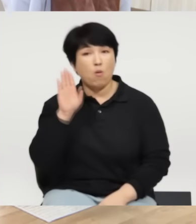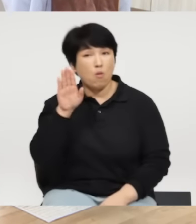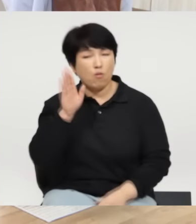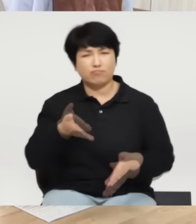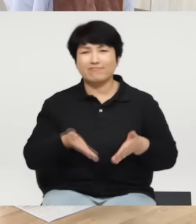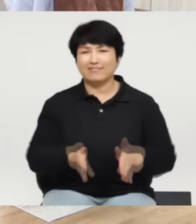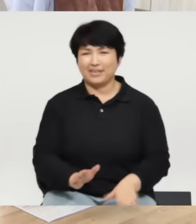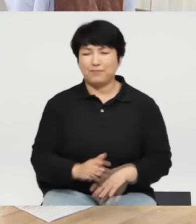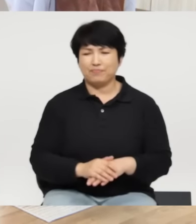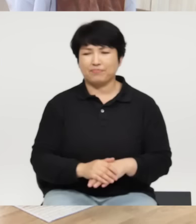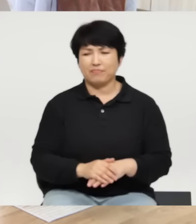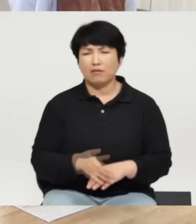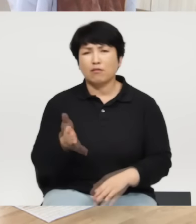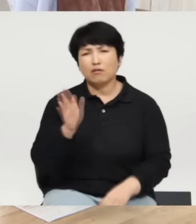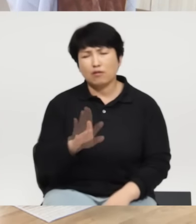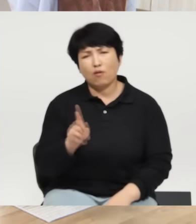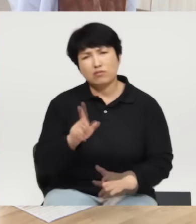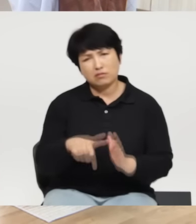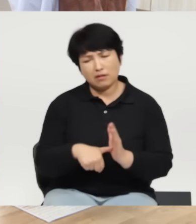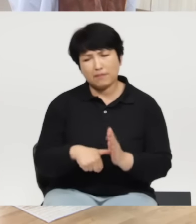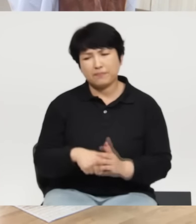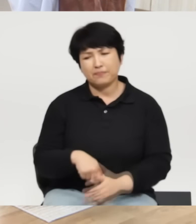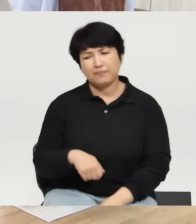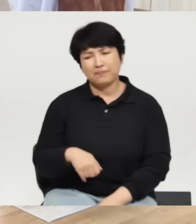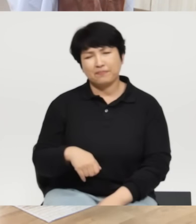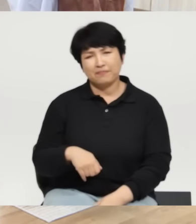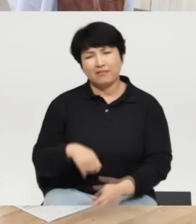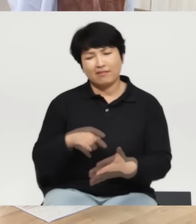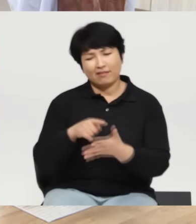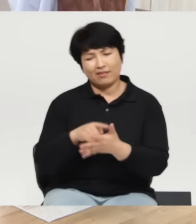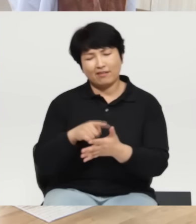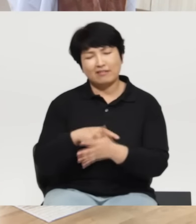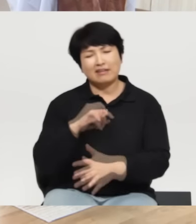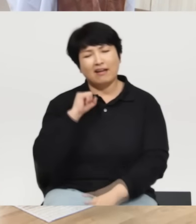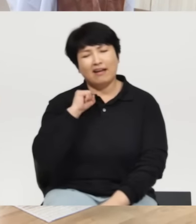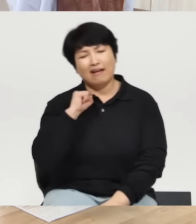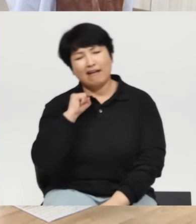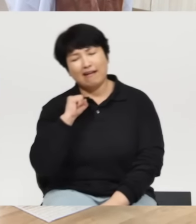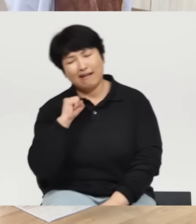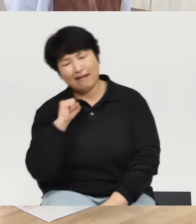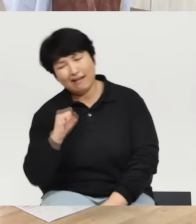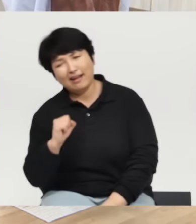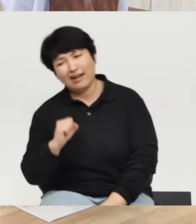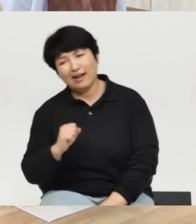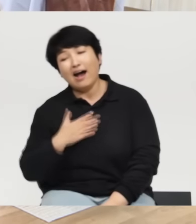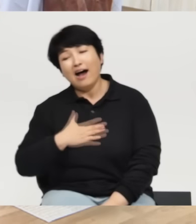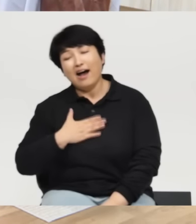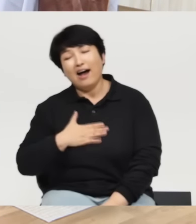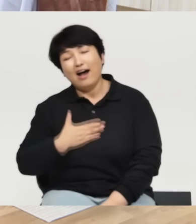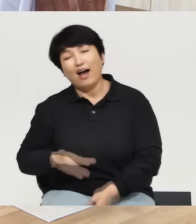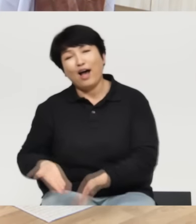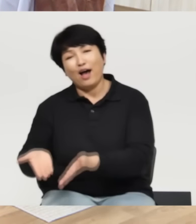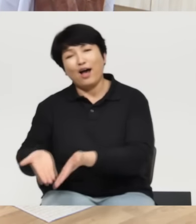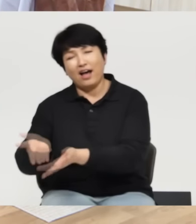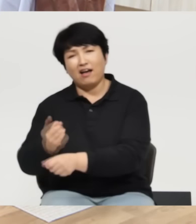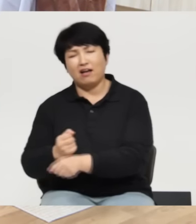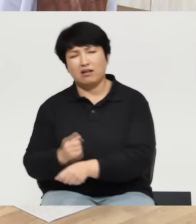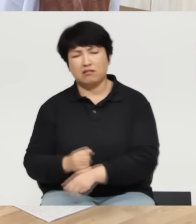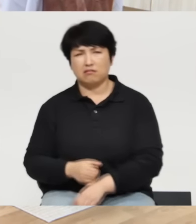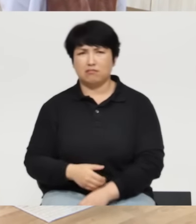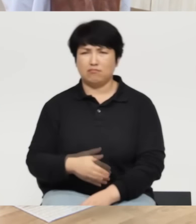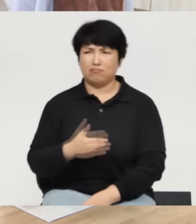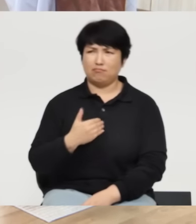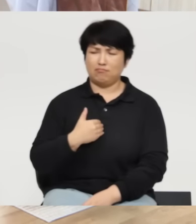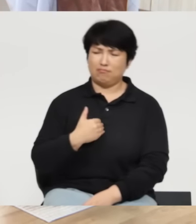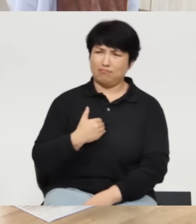예정일인데 어떨 때 보면 제가 아이한테 끌려가는 게 아닌지 싶어서 이게 이렇게 키우는 게